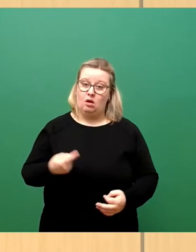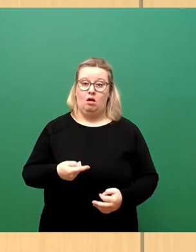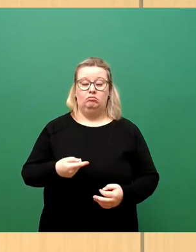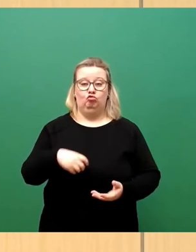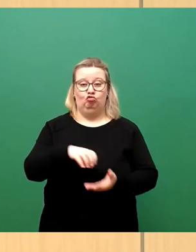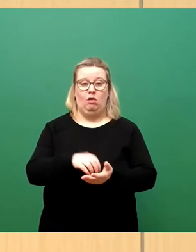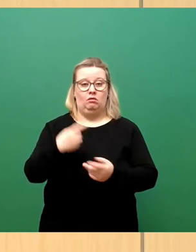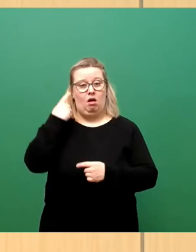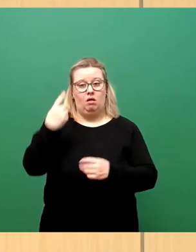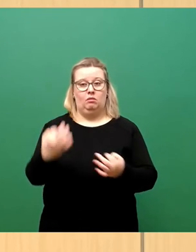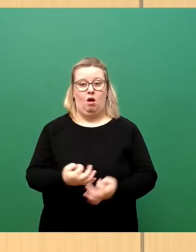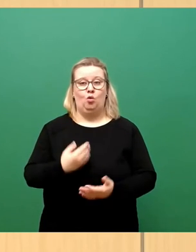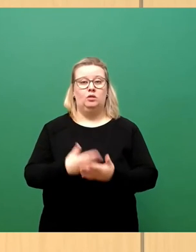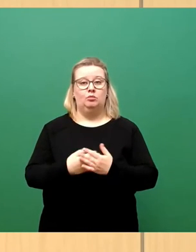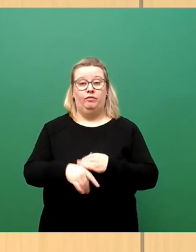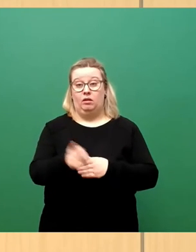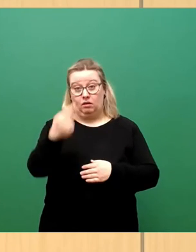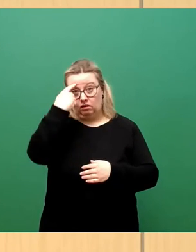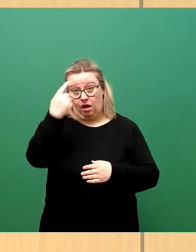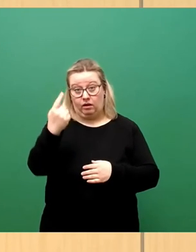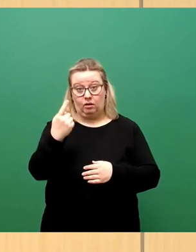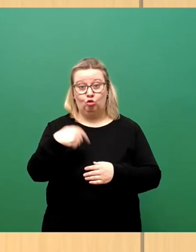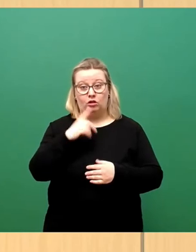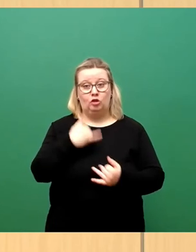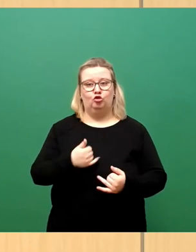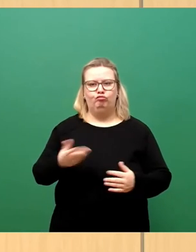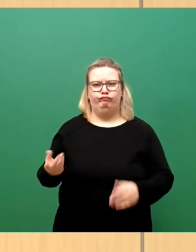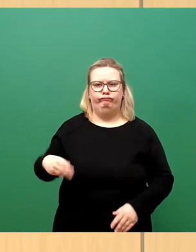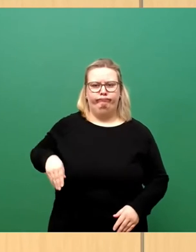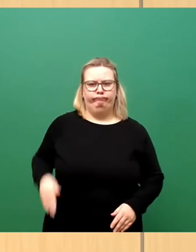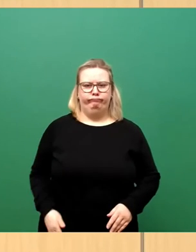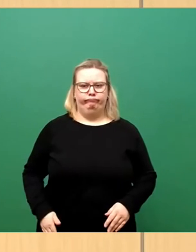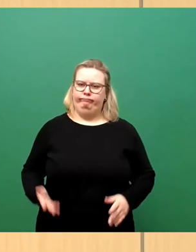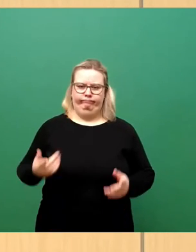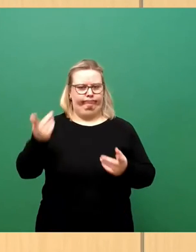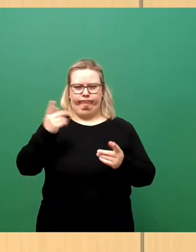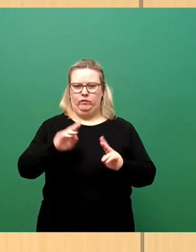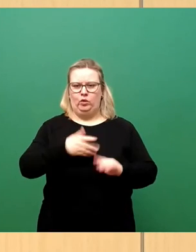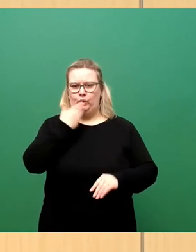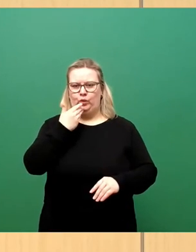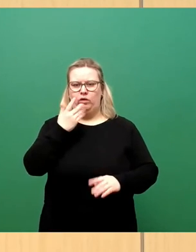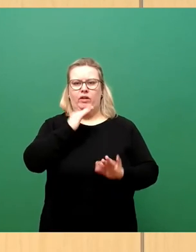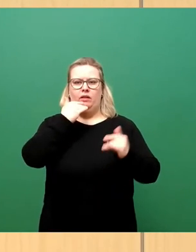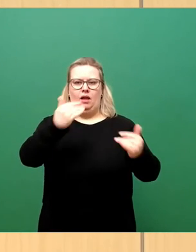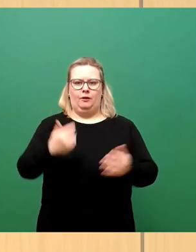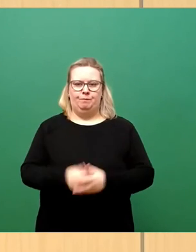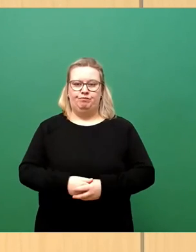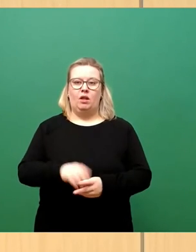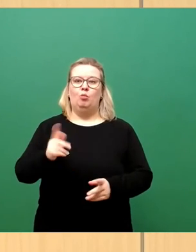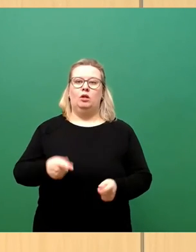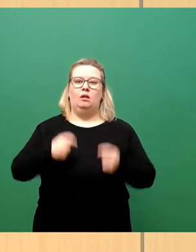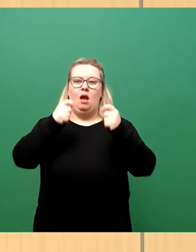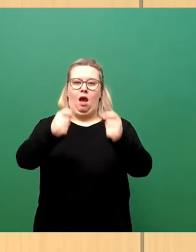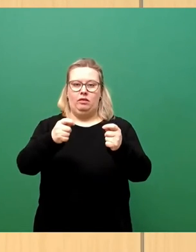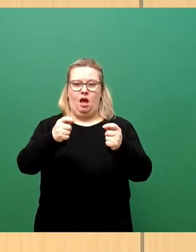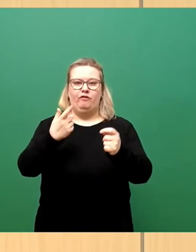sein. Insofern, wenn Sie denken, dass Sie das jetzt unter Dach und Fach haben, glaube ich, dann irren Sie sich. Vielen Dank. Wir werden dem Antrag der Dissidenten im Übrigen